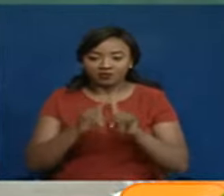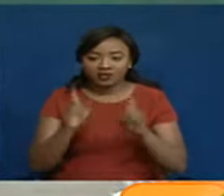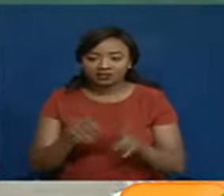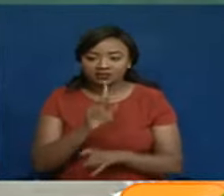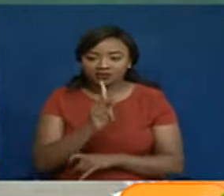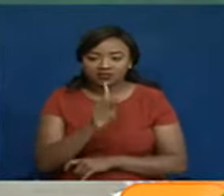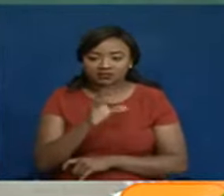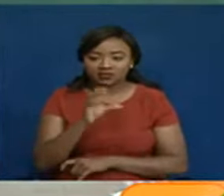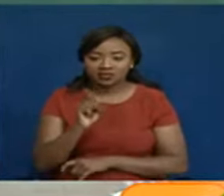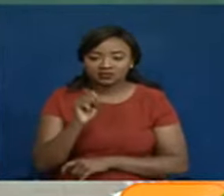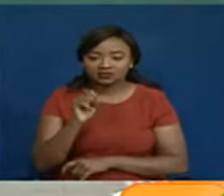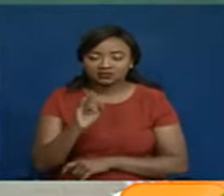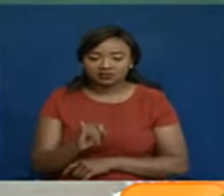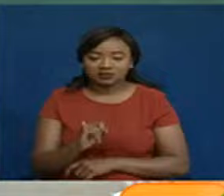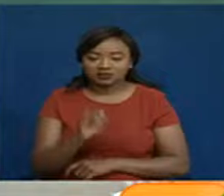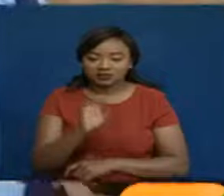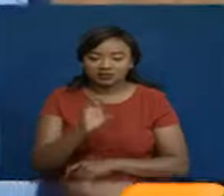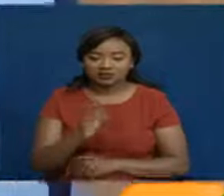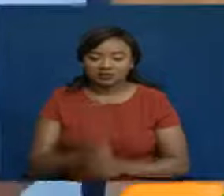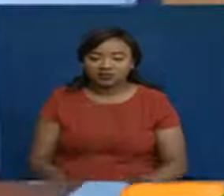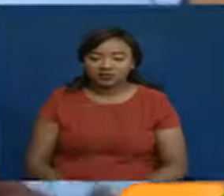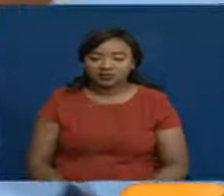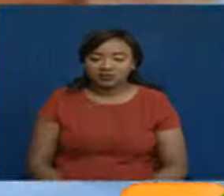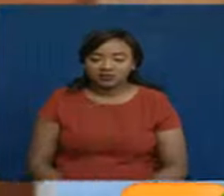uloongea siku ya nne.